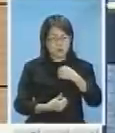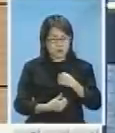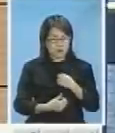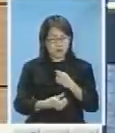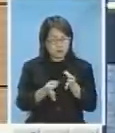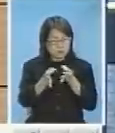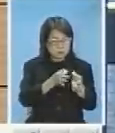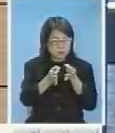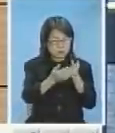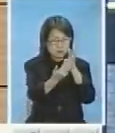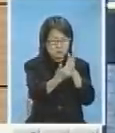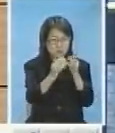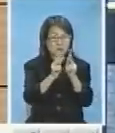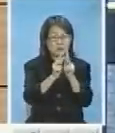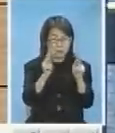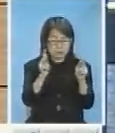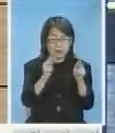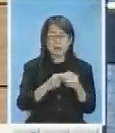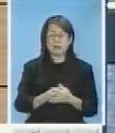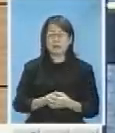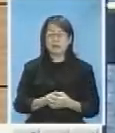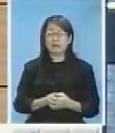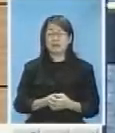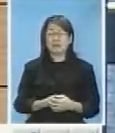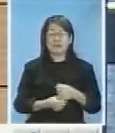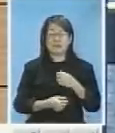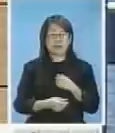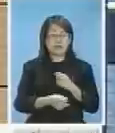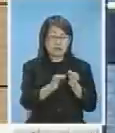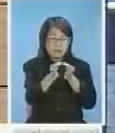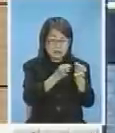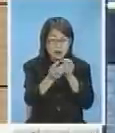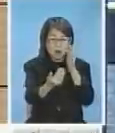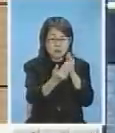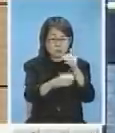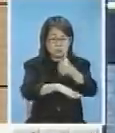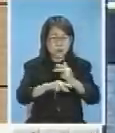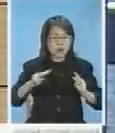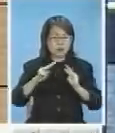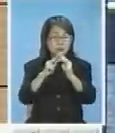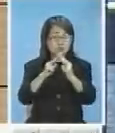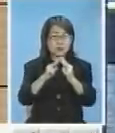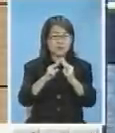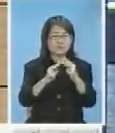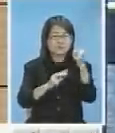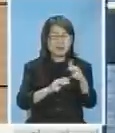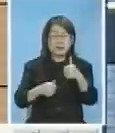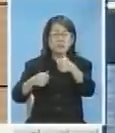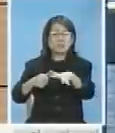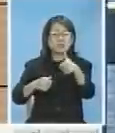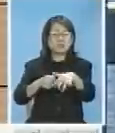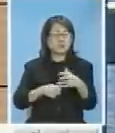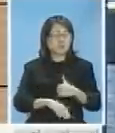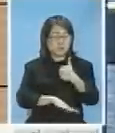านกรรมาธิการนะครับผมคงไม่สามารถอภิปรายกับท่านรัฐมนตรีได้เพราะรัฐมนตรีไม่ได้อยู่ที่นี่ตอนนี้ก็มีเฉพาะรัฐมนตรี